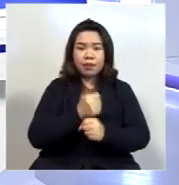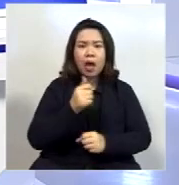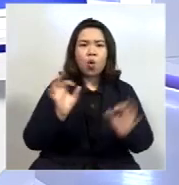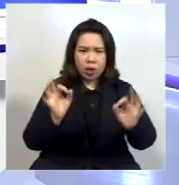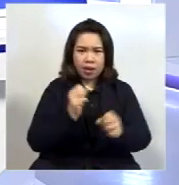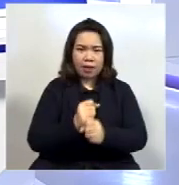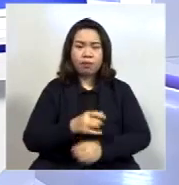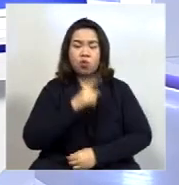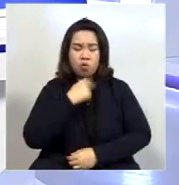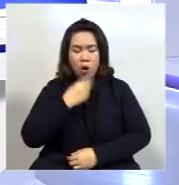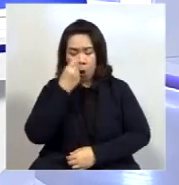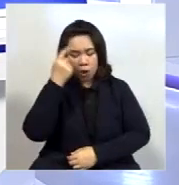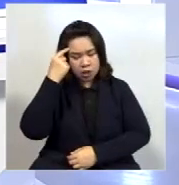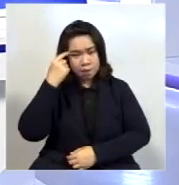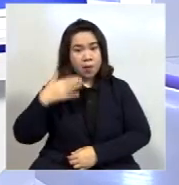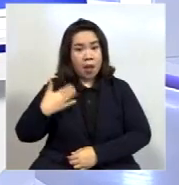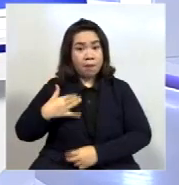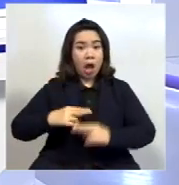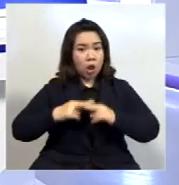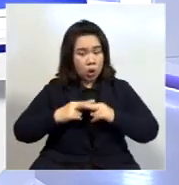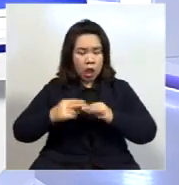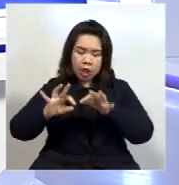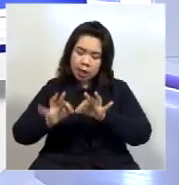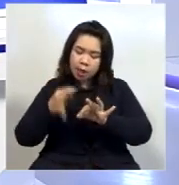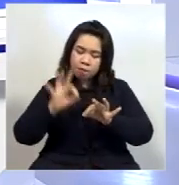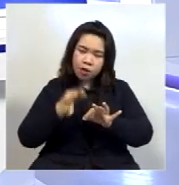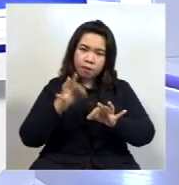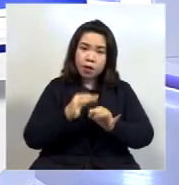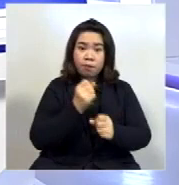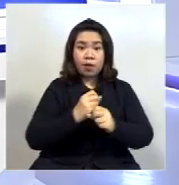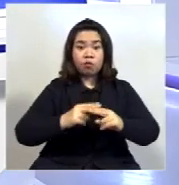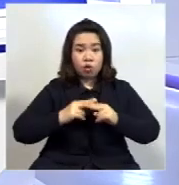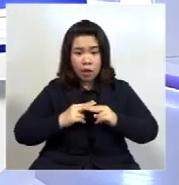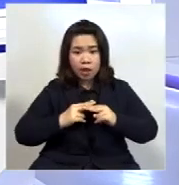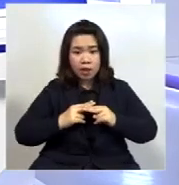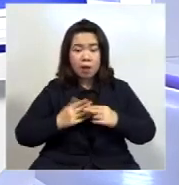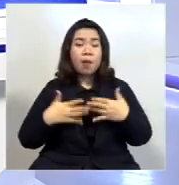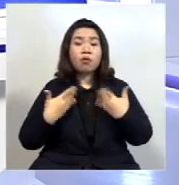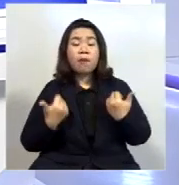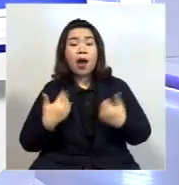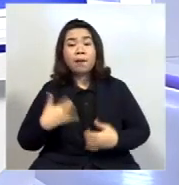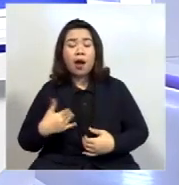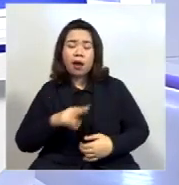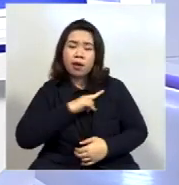ดเลยว่าเอ๊ะถ้าเกิดว่าเราเย็บเองเลือกผ้าของตัวเองแล้วก็ใช้อะไรที่เราสามารถที่จะสบายใจอะค่ะ